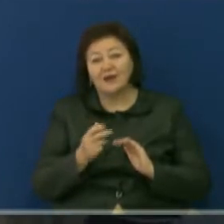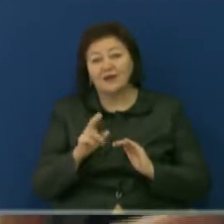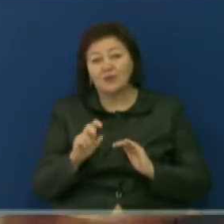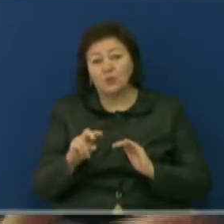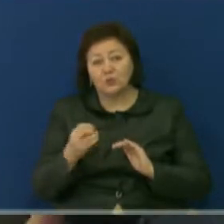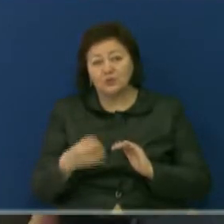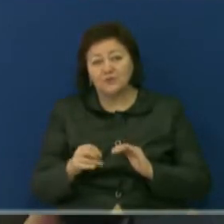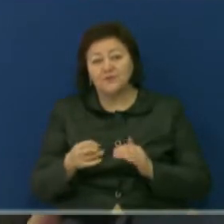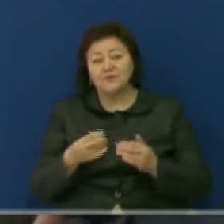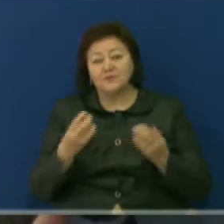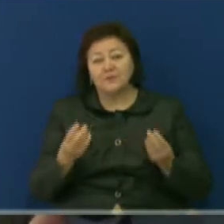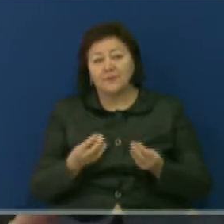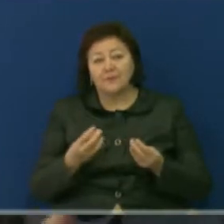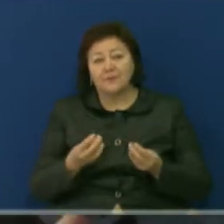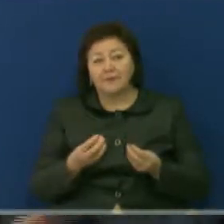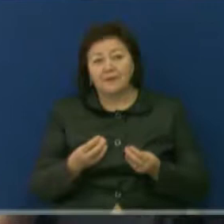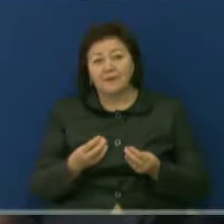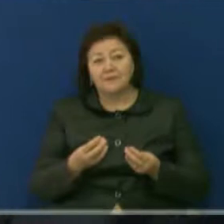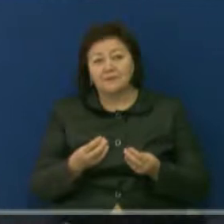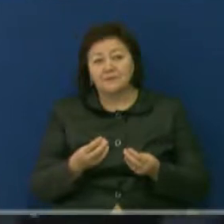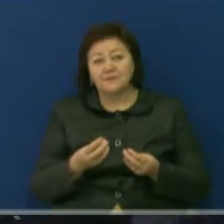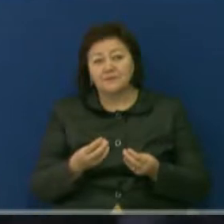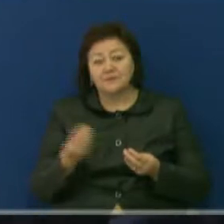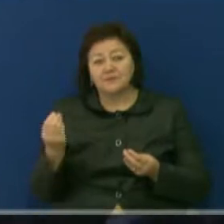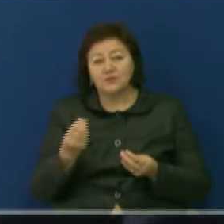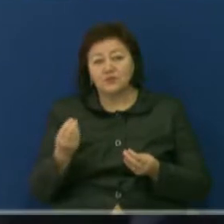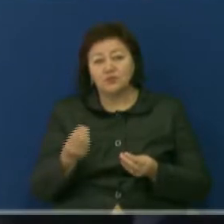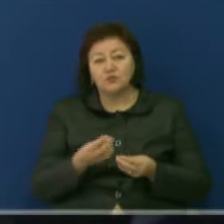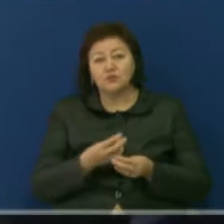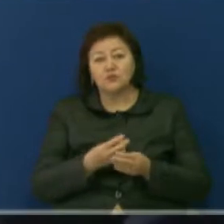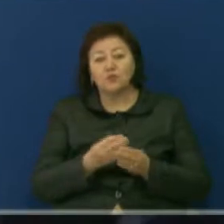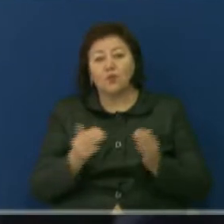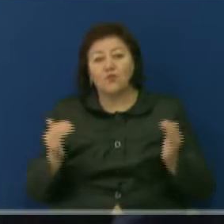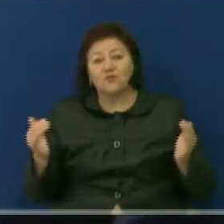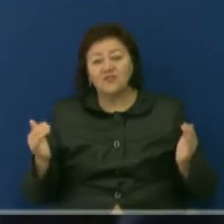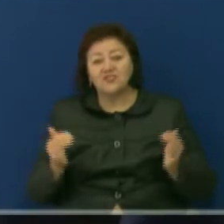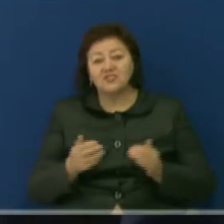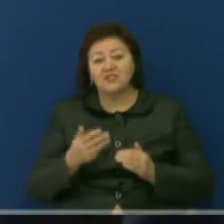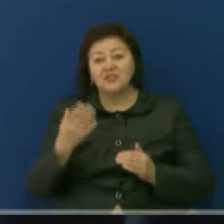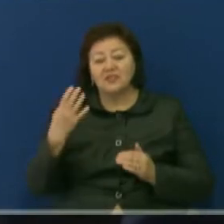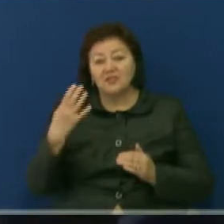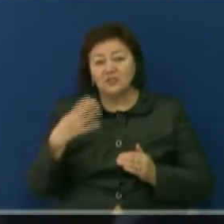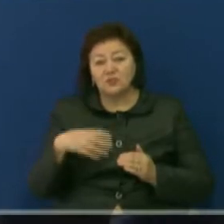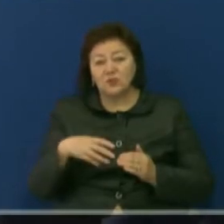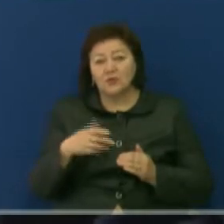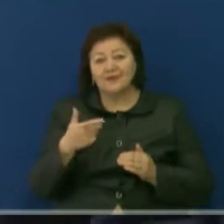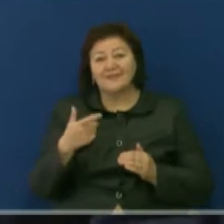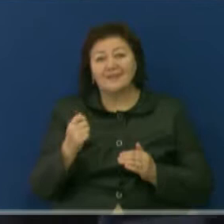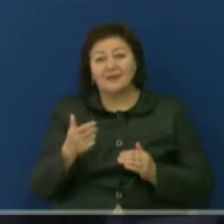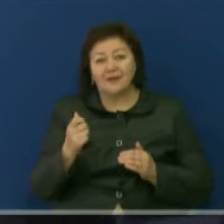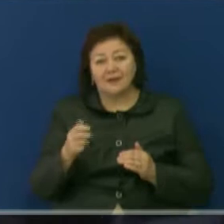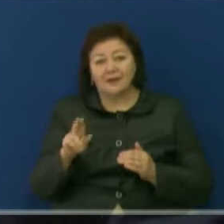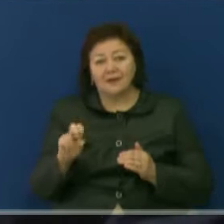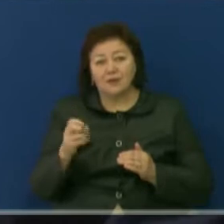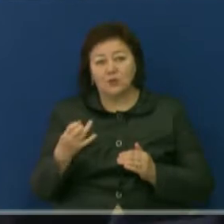гигакалорийге төмендетуіміз керек. Қуаттылықты тағы 40 гигакалорийге арттырсақ, онда іс жүзінде жылу тапшылығы мәселесін шешіп қаламыз. Бірақ